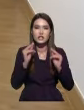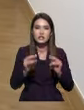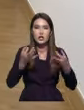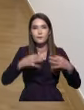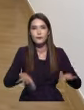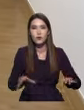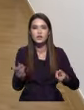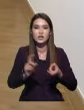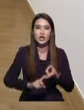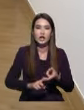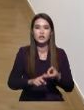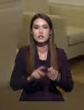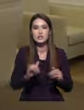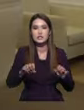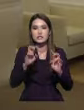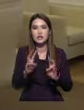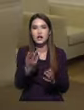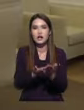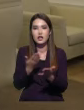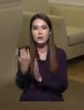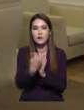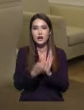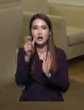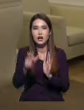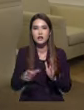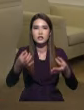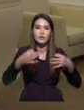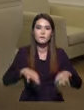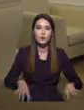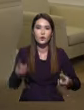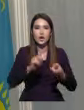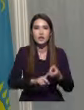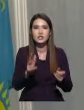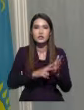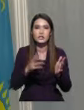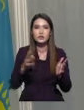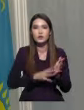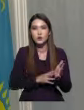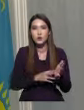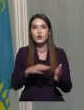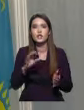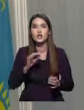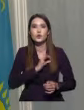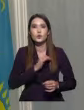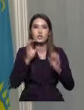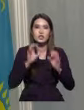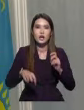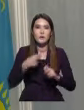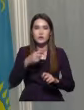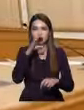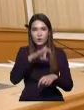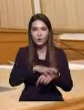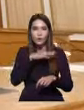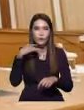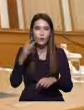қатысты көлемді баяндама жасады. Сөйтіп адамдардың бас бостандығын шектеу кезінде өрескел заң бұзушылық көп екенін анықтаған.